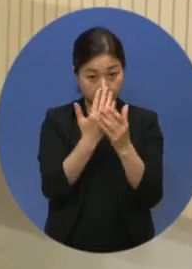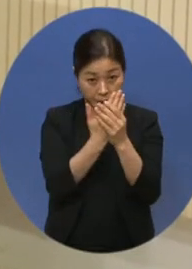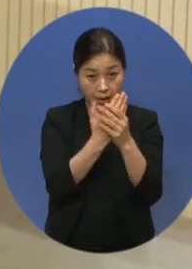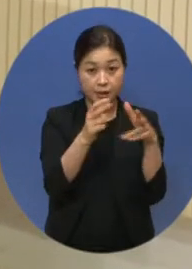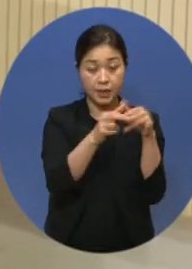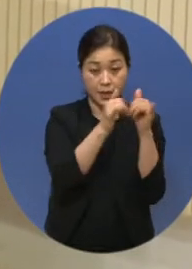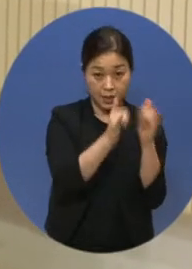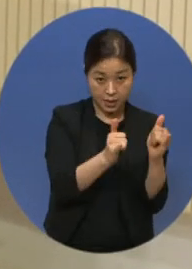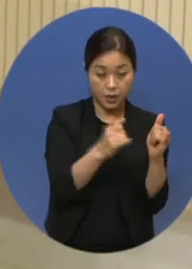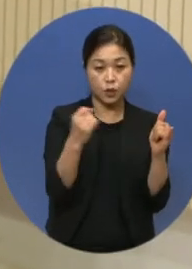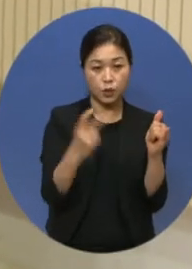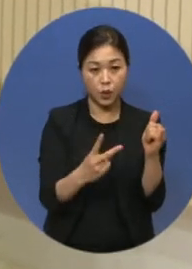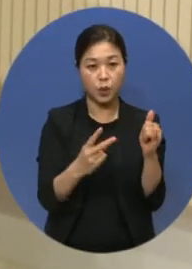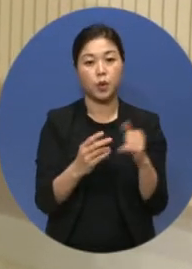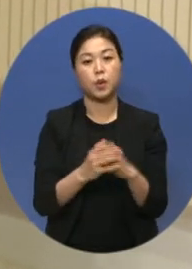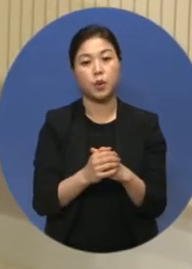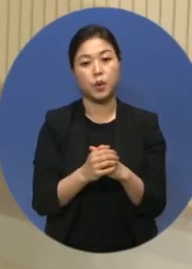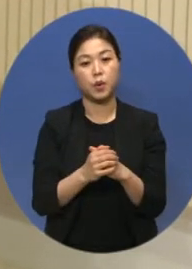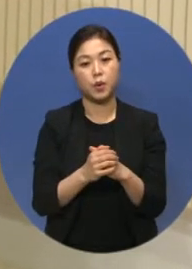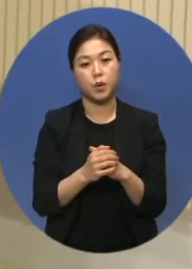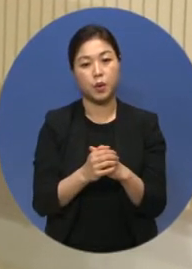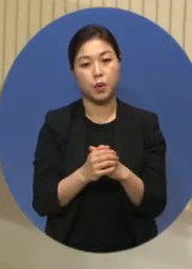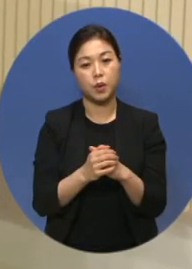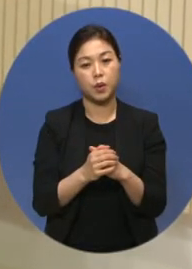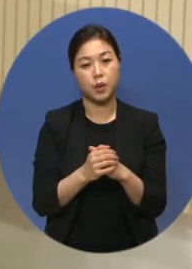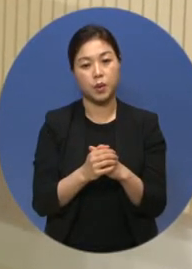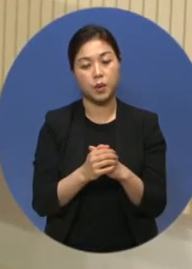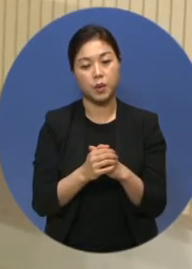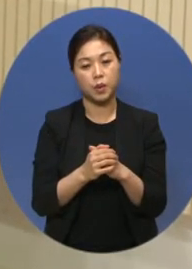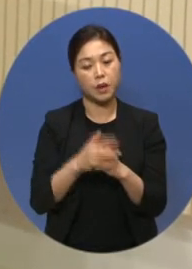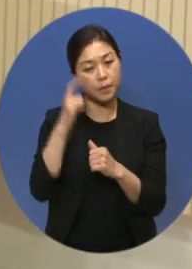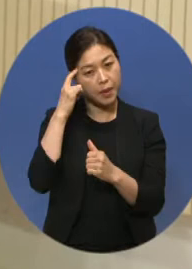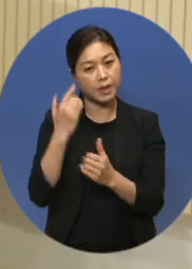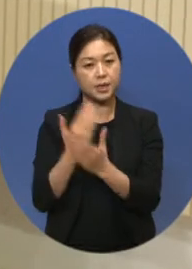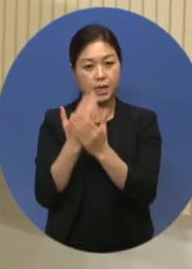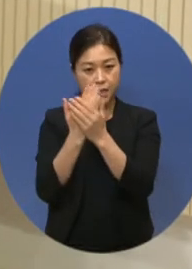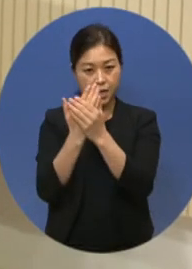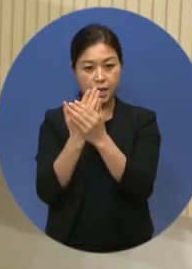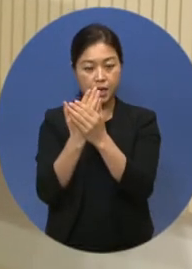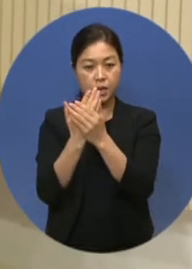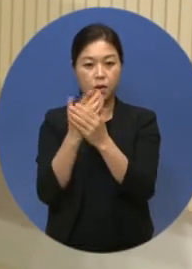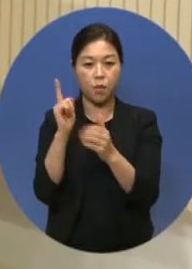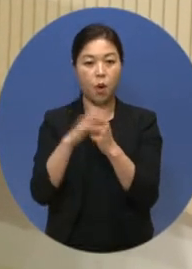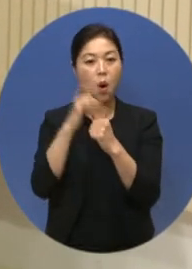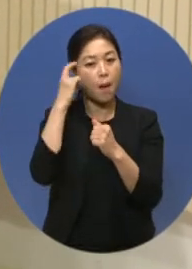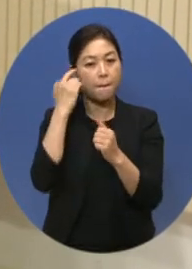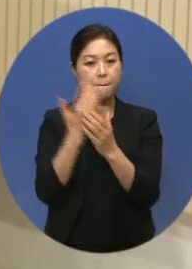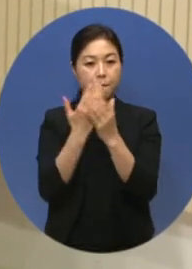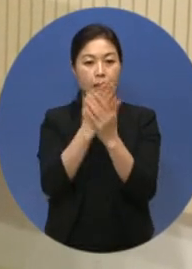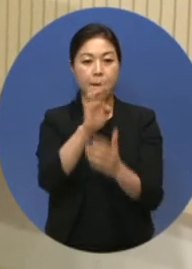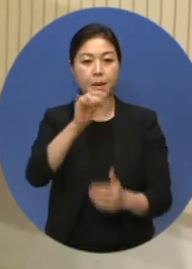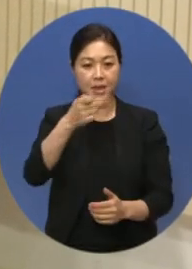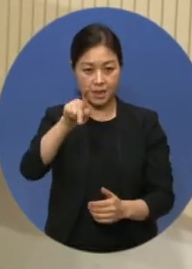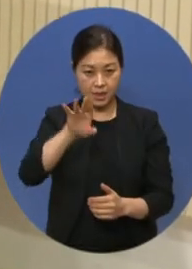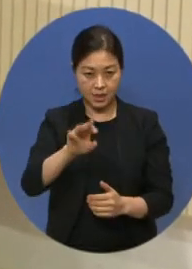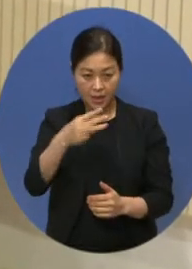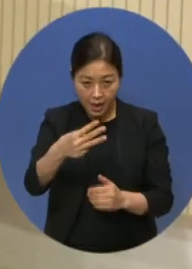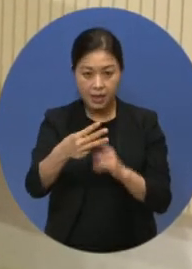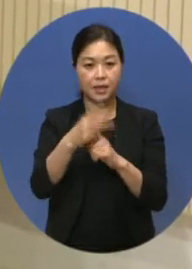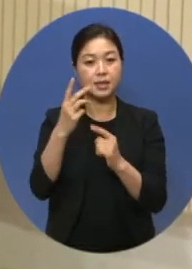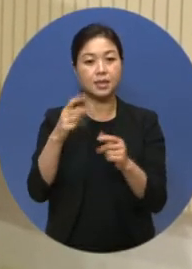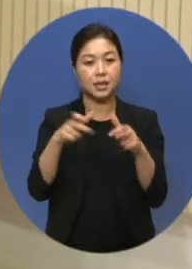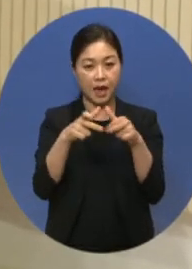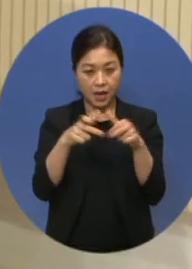자폐성 장애와 발달장애, 이제는 이제 이게 다 통합돼서 발달장애로 다들 이제 불려지는데,